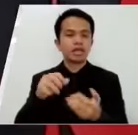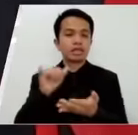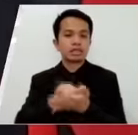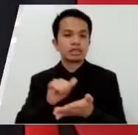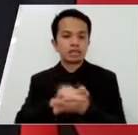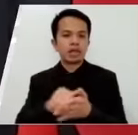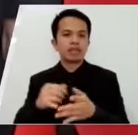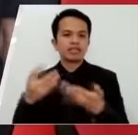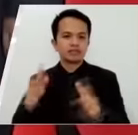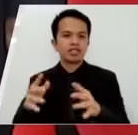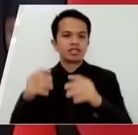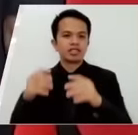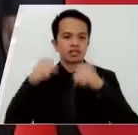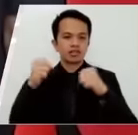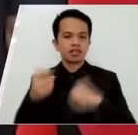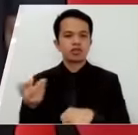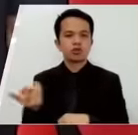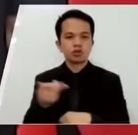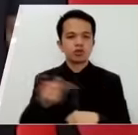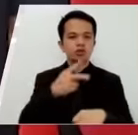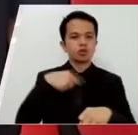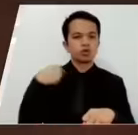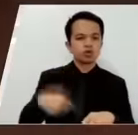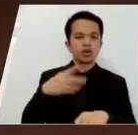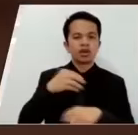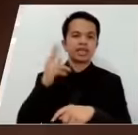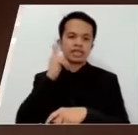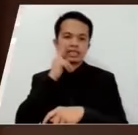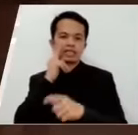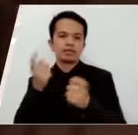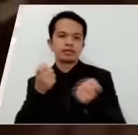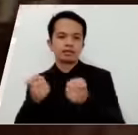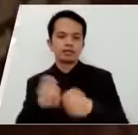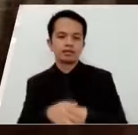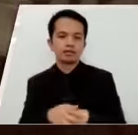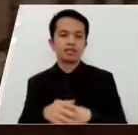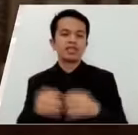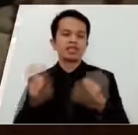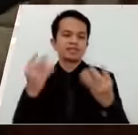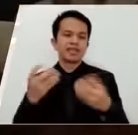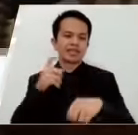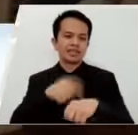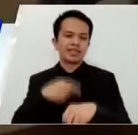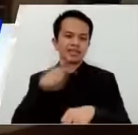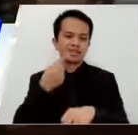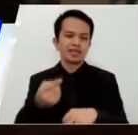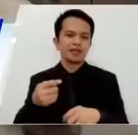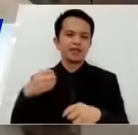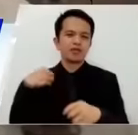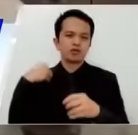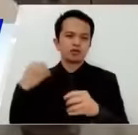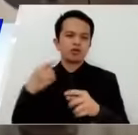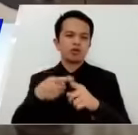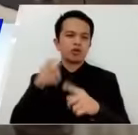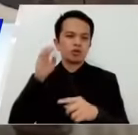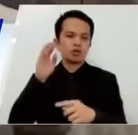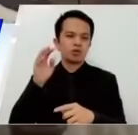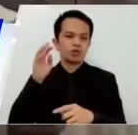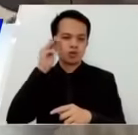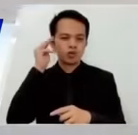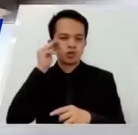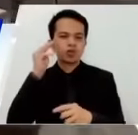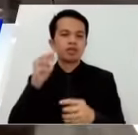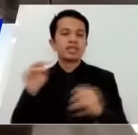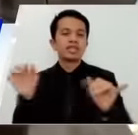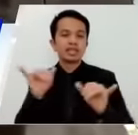sa pagitan ng China at Duterte administration. Ilang beses nang sinabi ng mga opisyal ng Marcos administration, pati mismo ni Pangulong